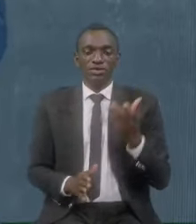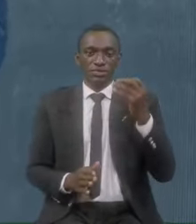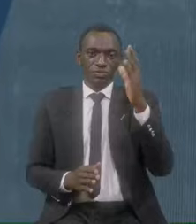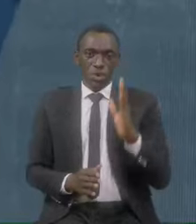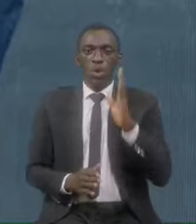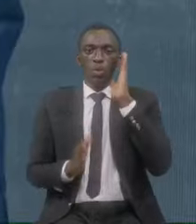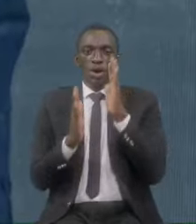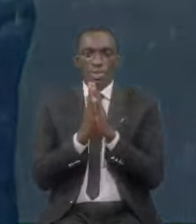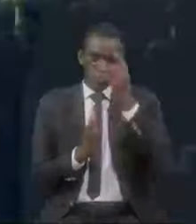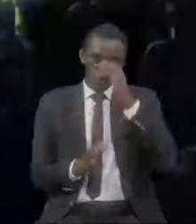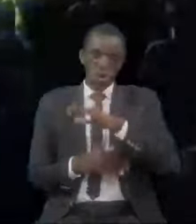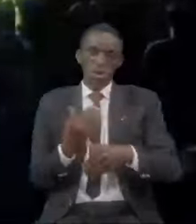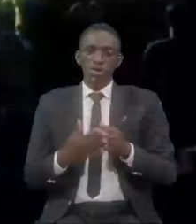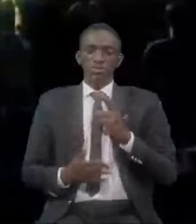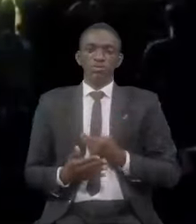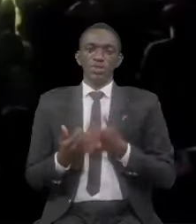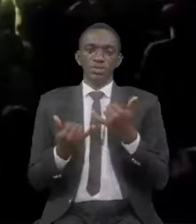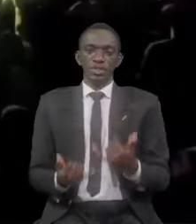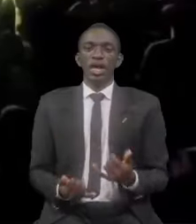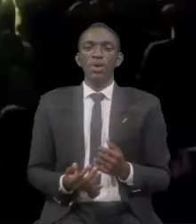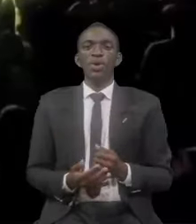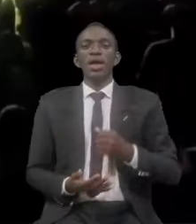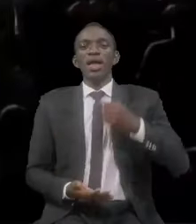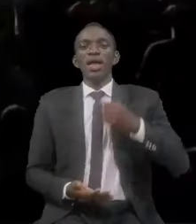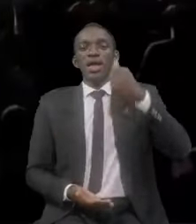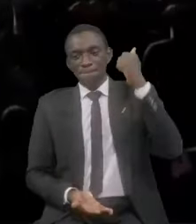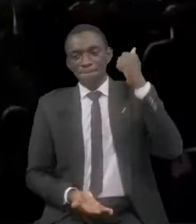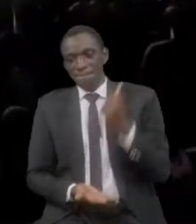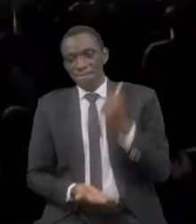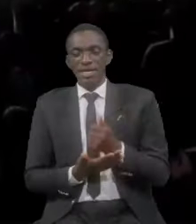maintenant. Apprêtez-vous. Amen.